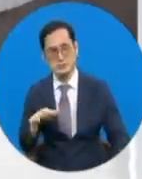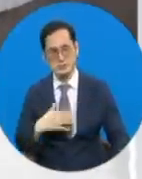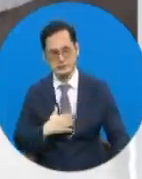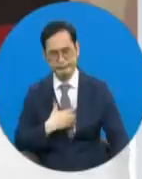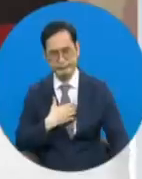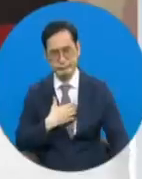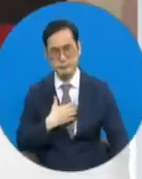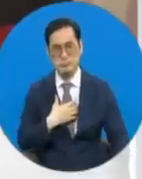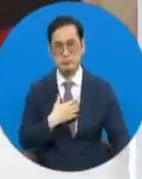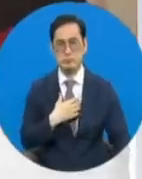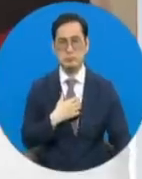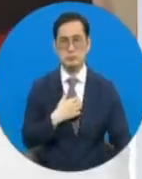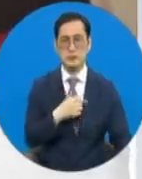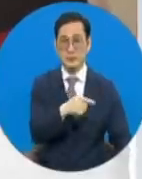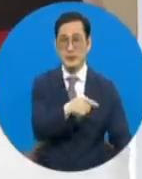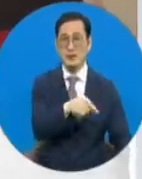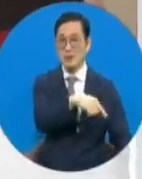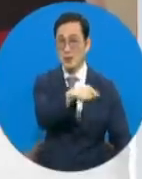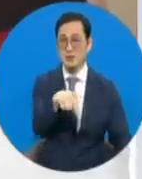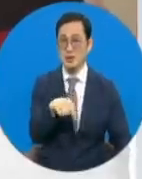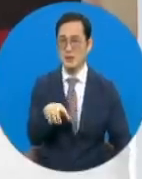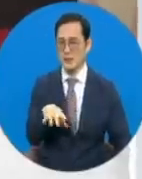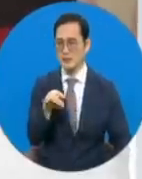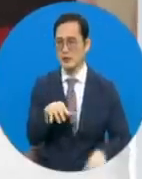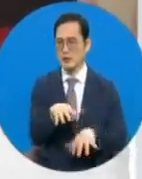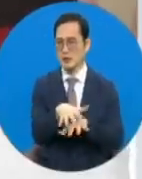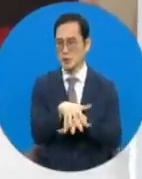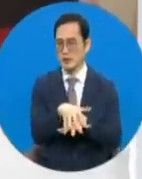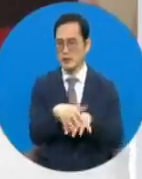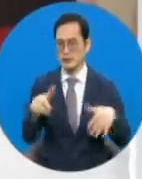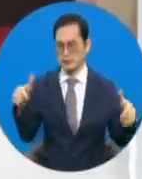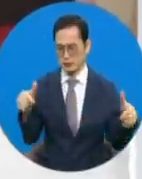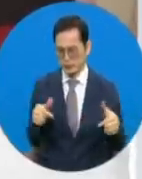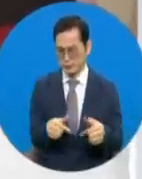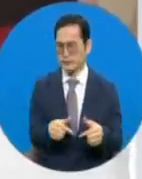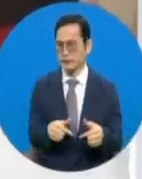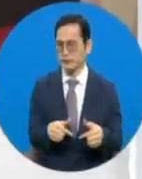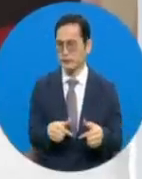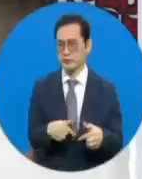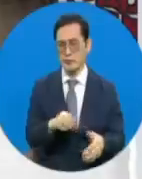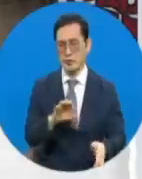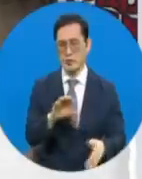있는 얘기는 구조조정 하겠다는 얘기를 먼저 해야죠. 그 다음에